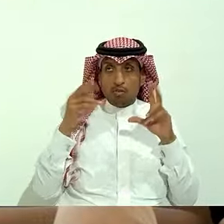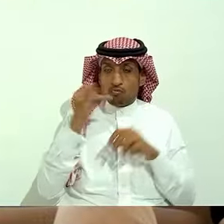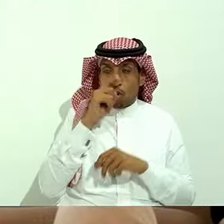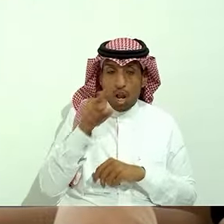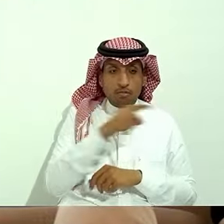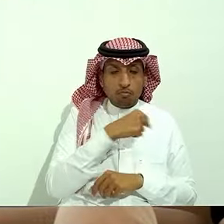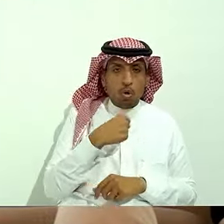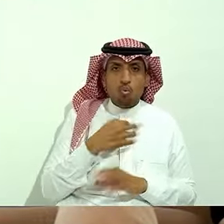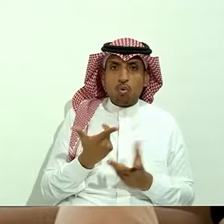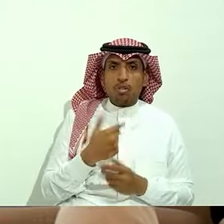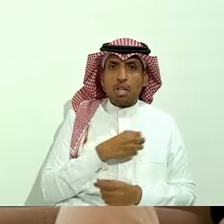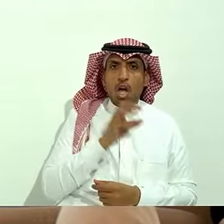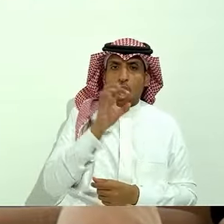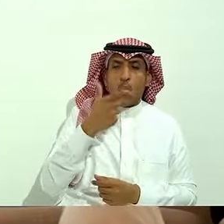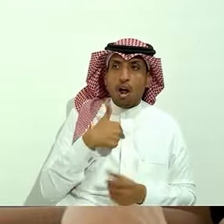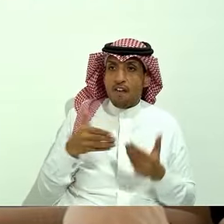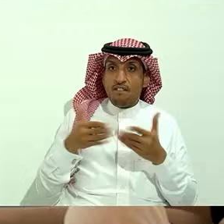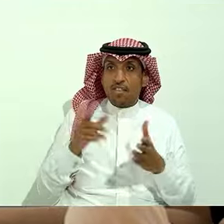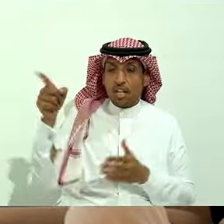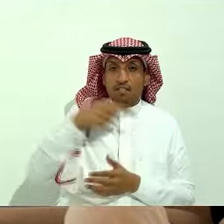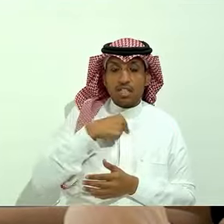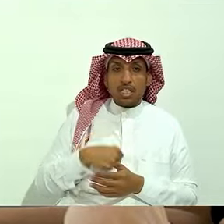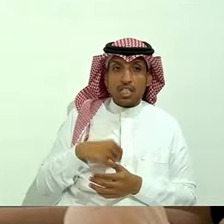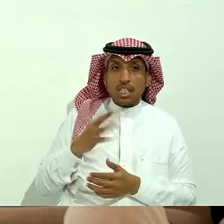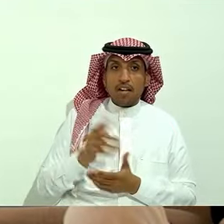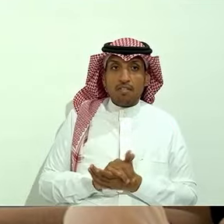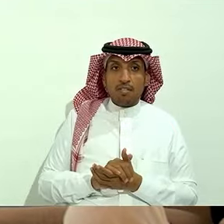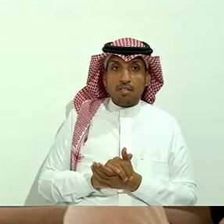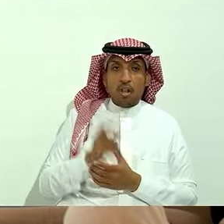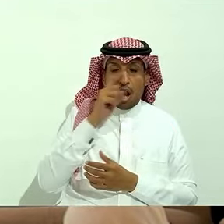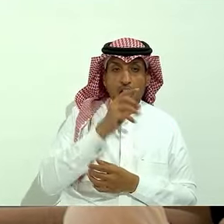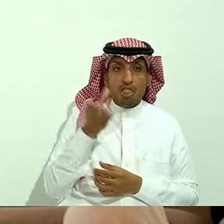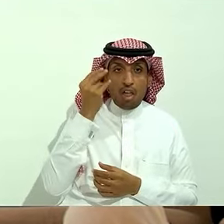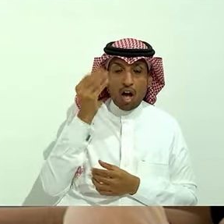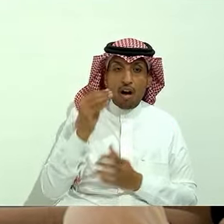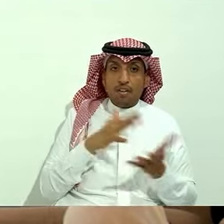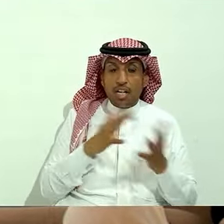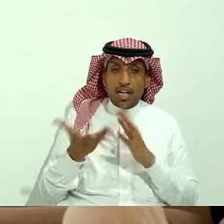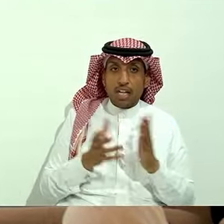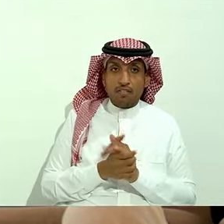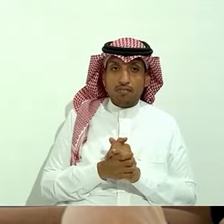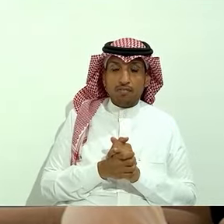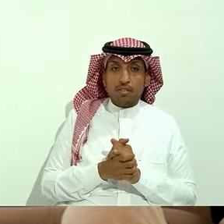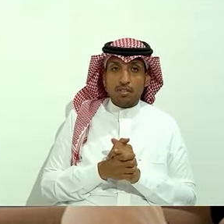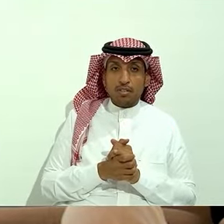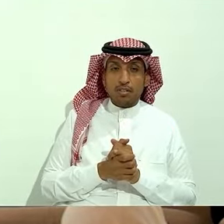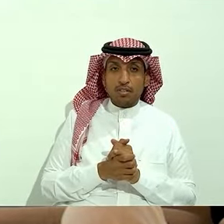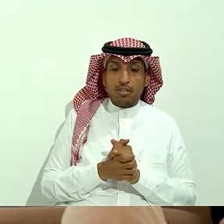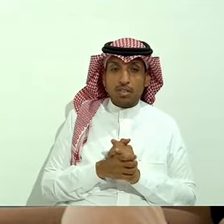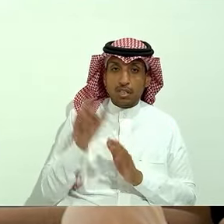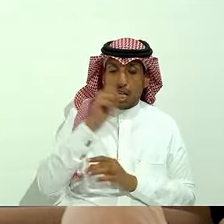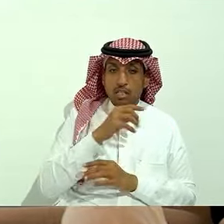من هويتنا، كيف كان انفتاحنا على الصين قبل، كيف كان انفتاحنا على الثقافات الثانية، كيف كنا عندنا يعني نتكلم